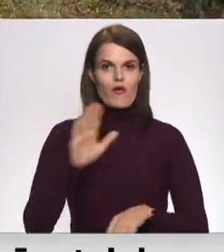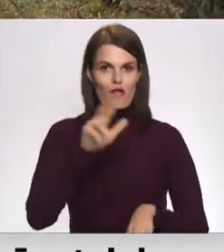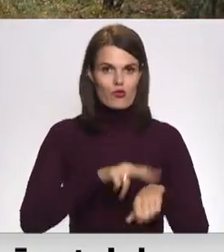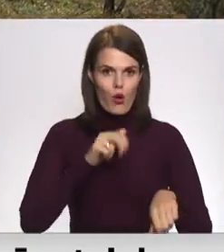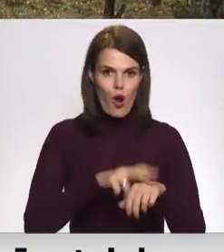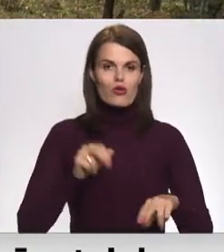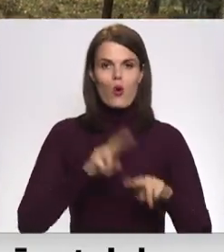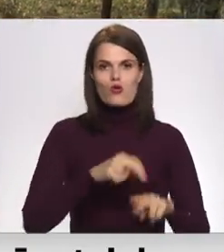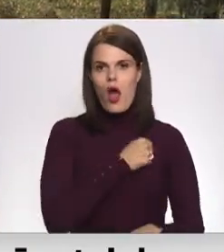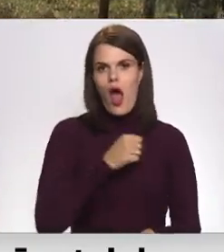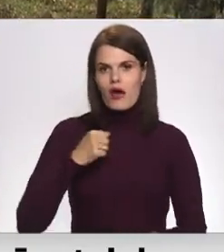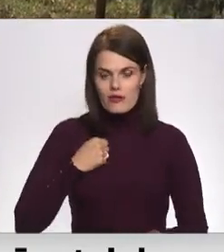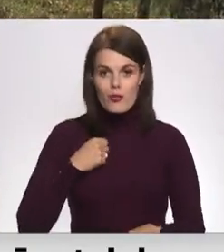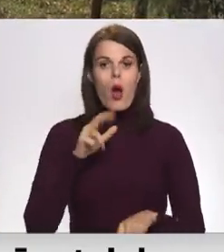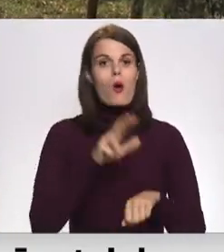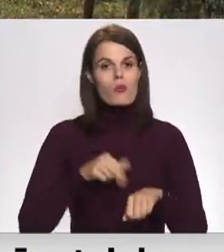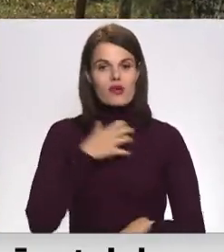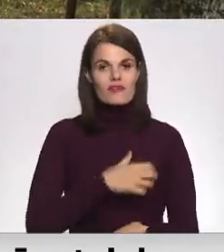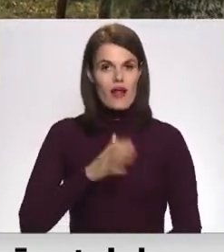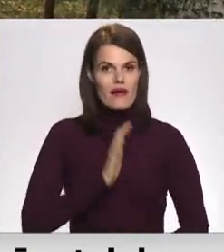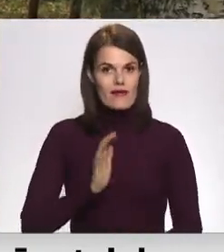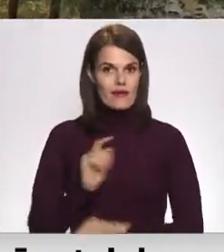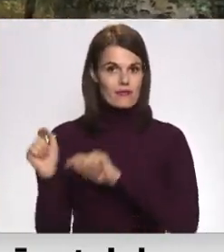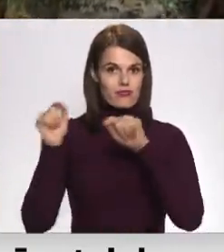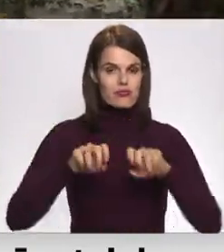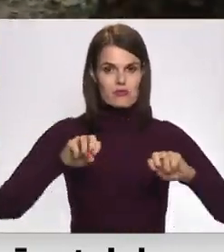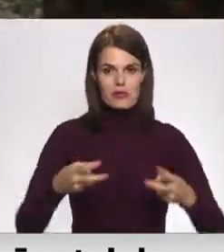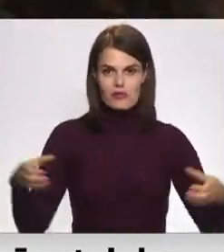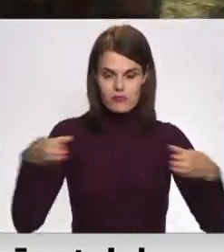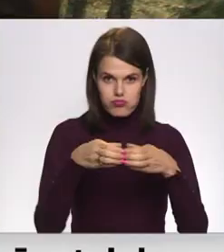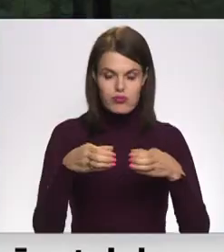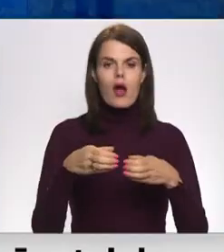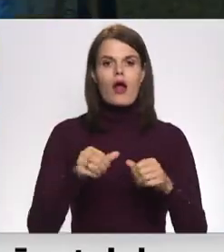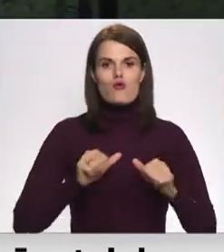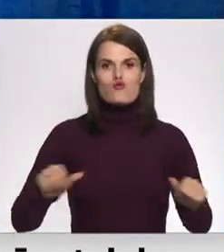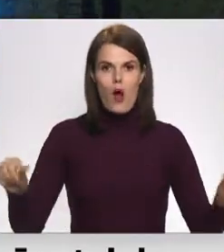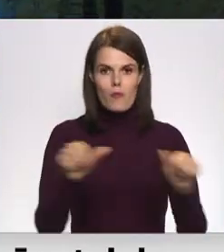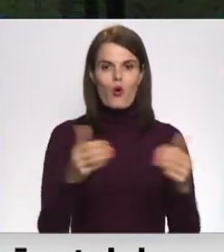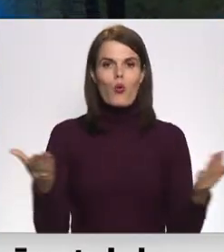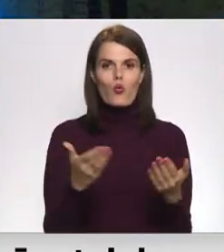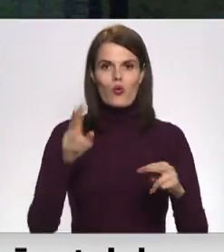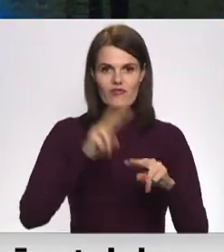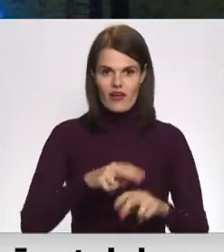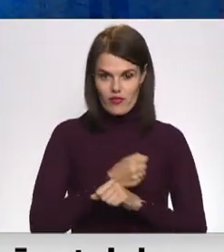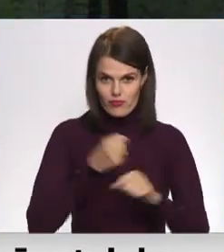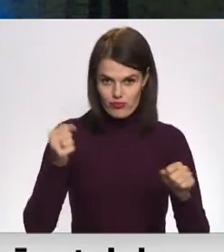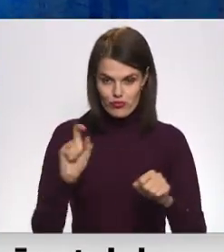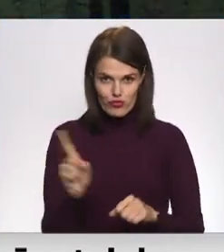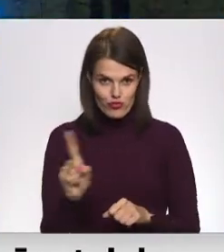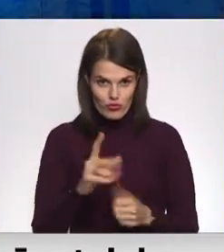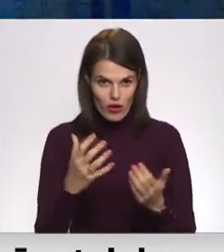spēkiem. Policijai jāsagaida atmīnētāju ierašanās, jānorobežo vieta, kur atrodas sprākstviela. Tālāk jau